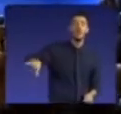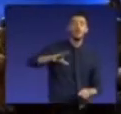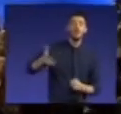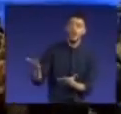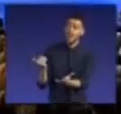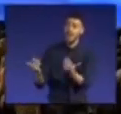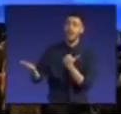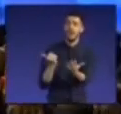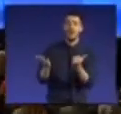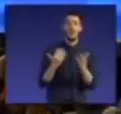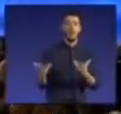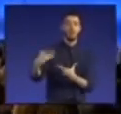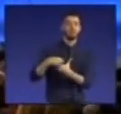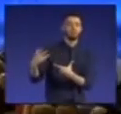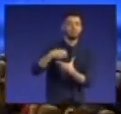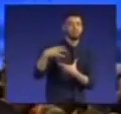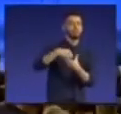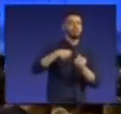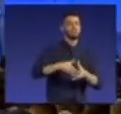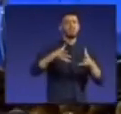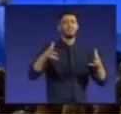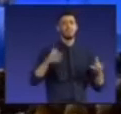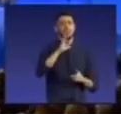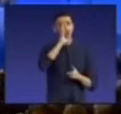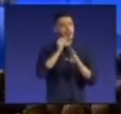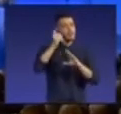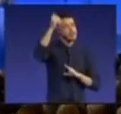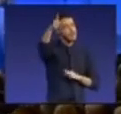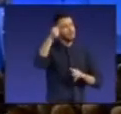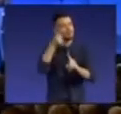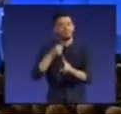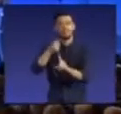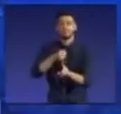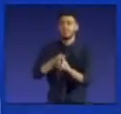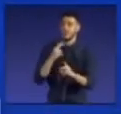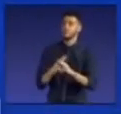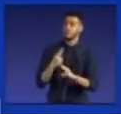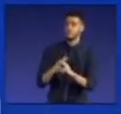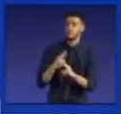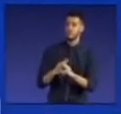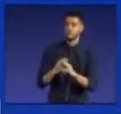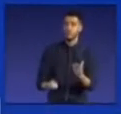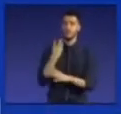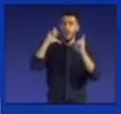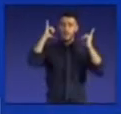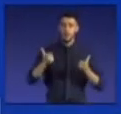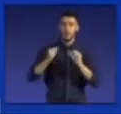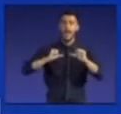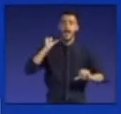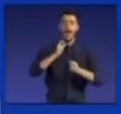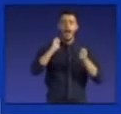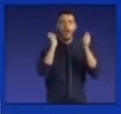επειδή έχω πάει σε όλες τις συνεδριάσεις τις σχετικές του Ευρωπαϊκού Λαϊκού Κόμματος, ήμουνα στο Μόναχο που ήταν εκεί η Μέρκελ και ο